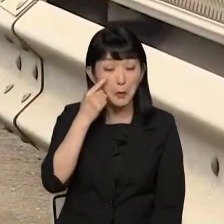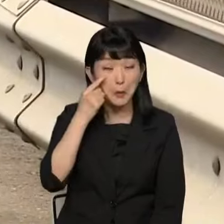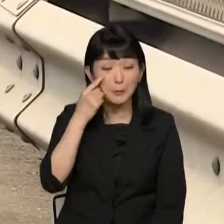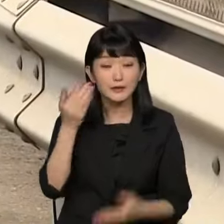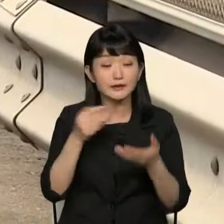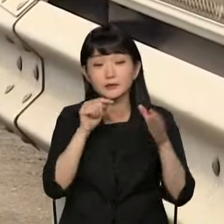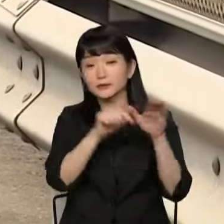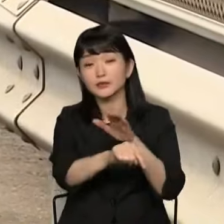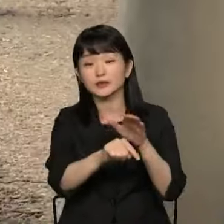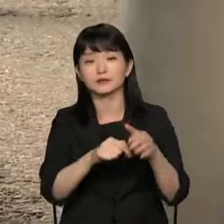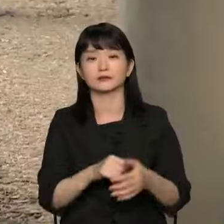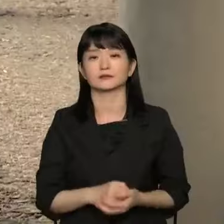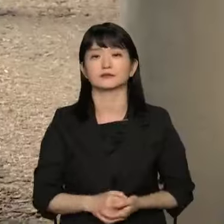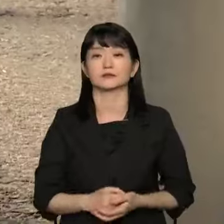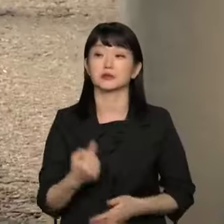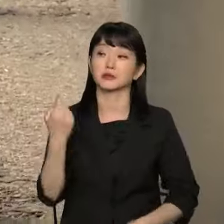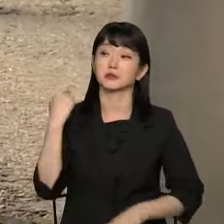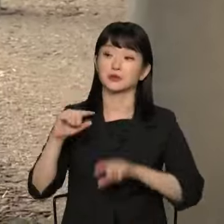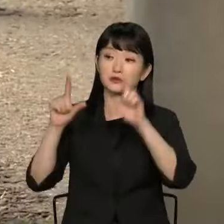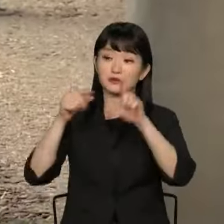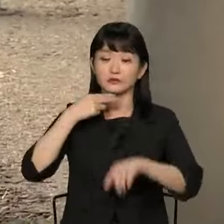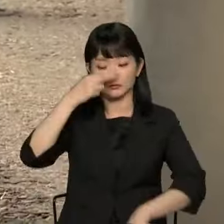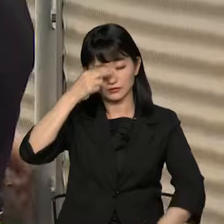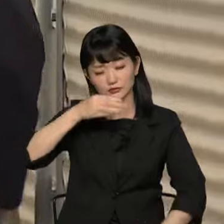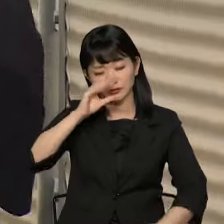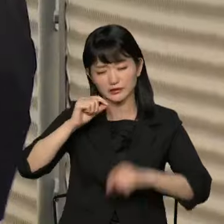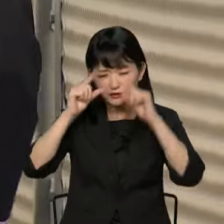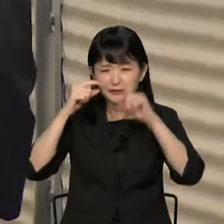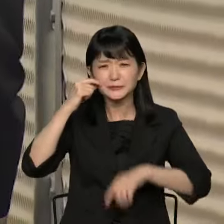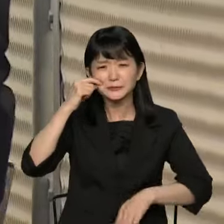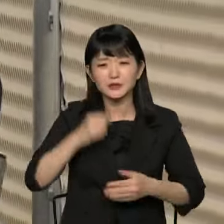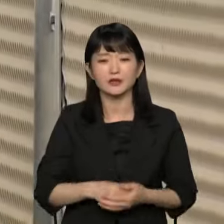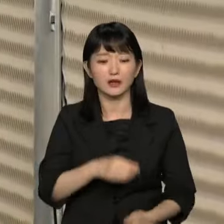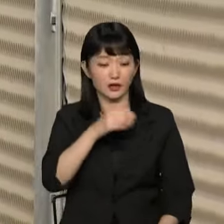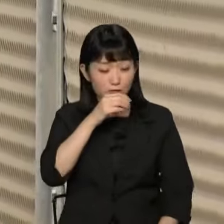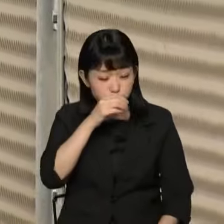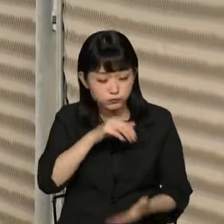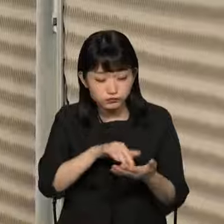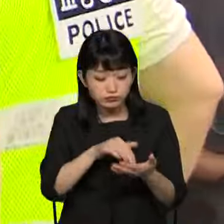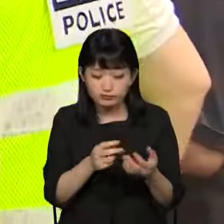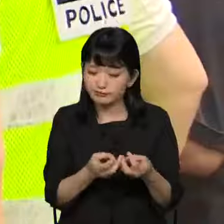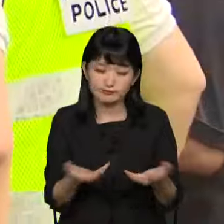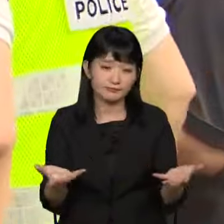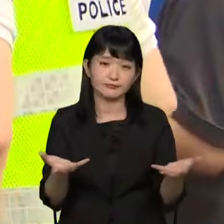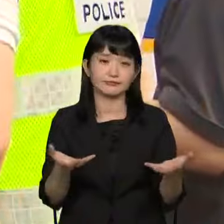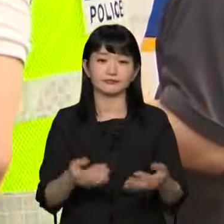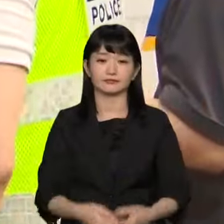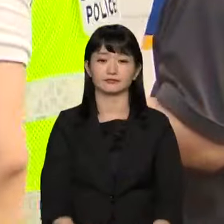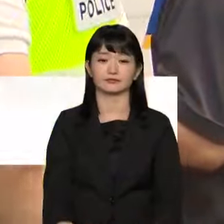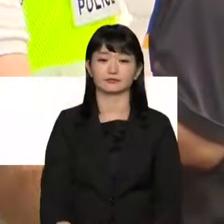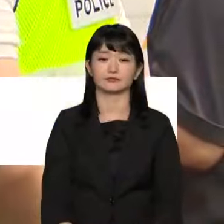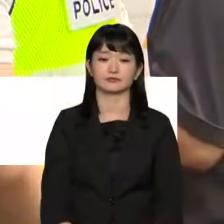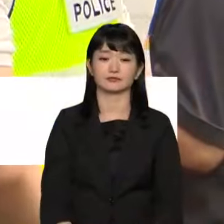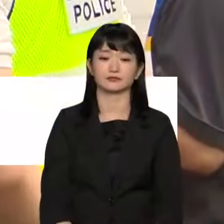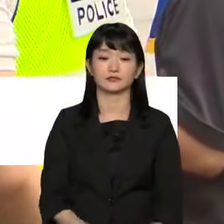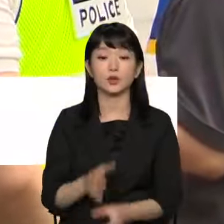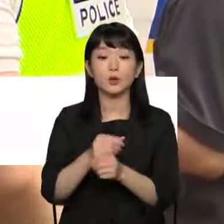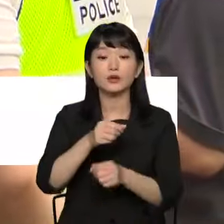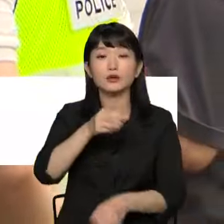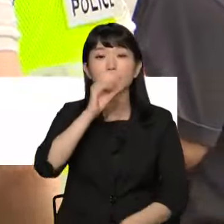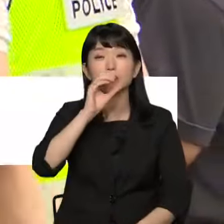전날 마신 술이 아직 덜 깬 거라고 항변하지만 알코올 수치 앞에선 별 수 없습니다. 언제까지 쉬는 거래요?